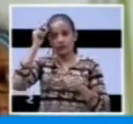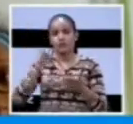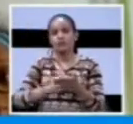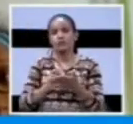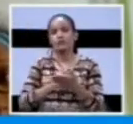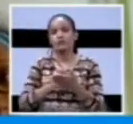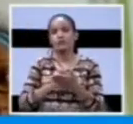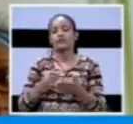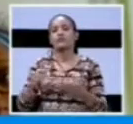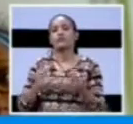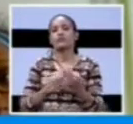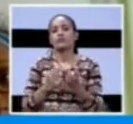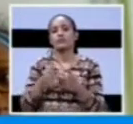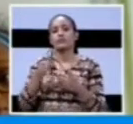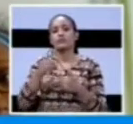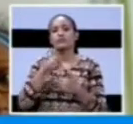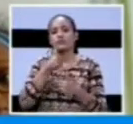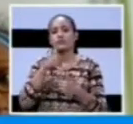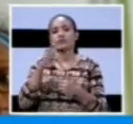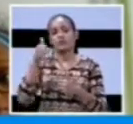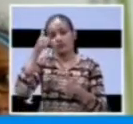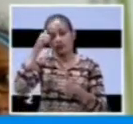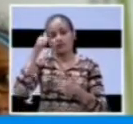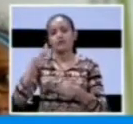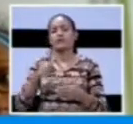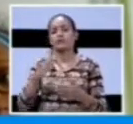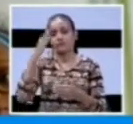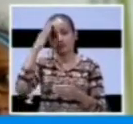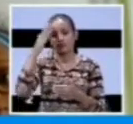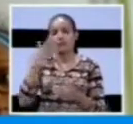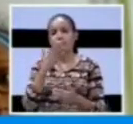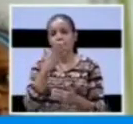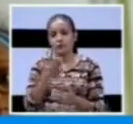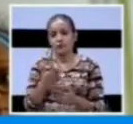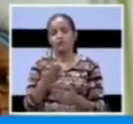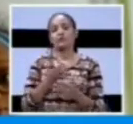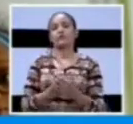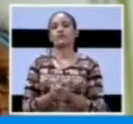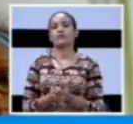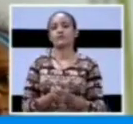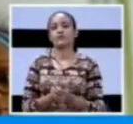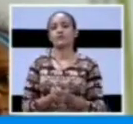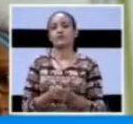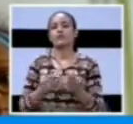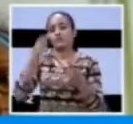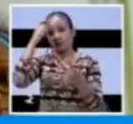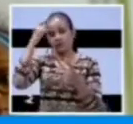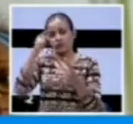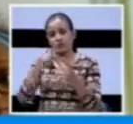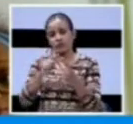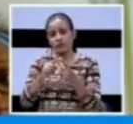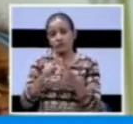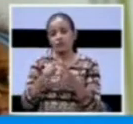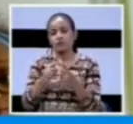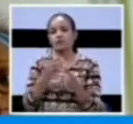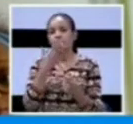ጸሓፊትን መላሊትን ኤደና ሰፋን ኣፍሊጦም። ጥቡቅ ትዕላሙ ወል